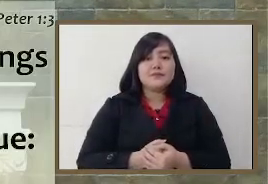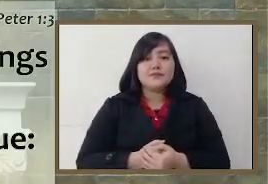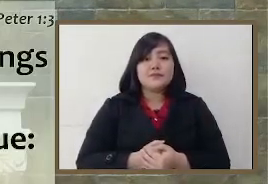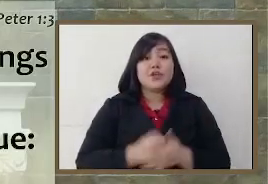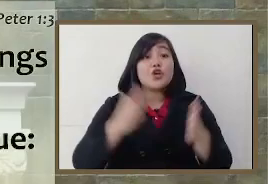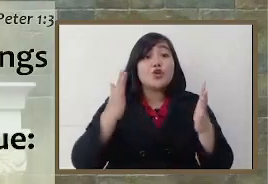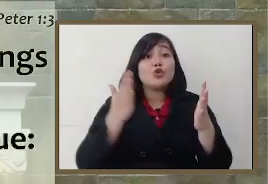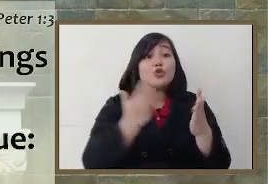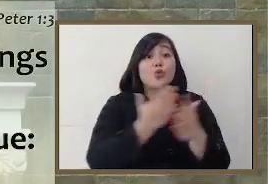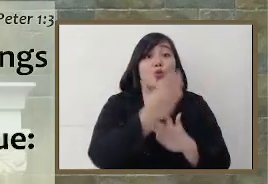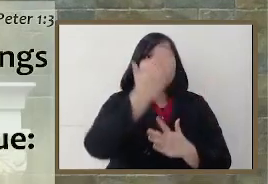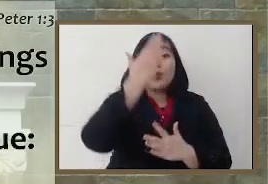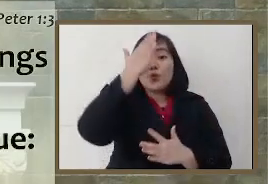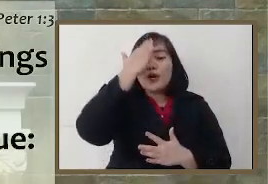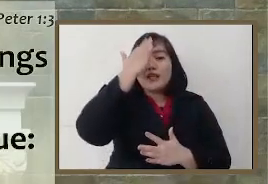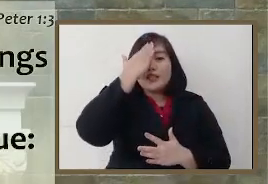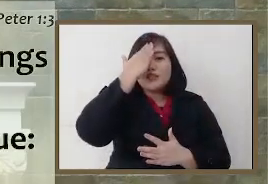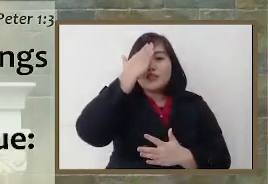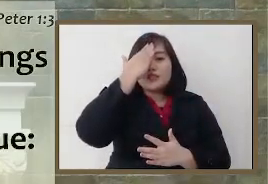ano?